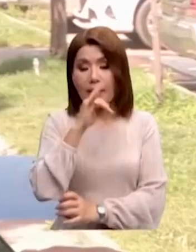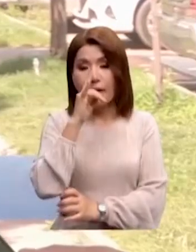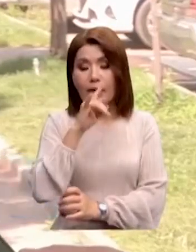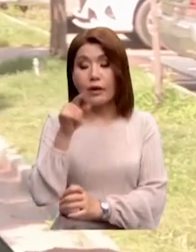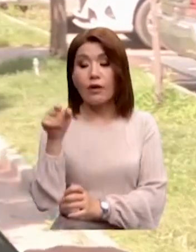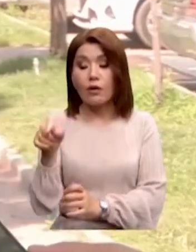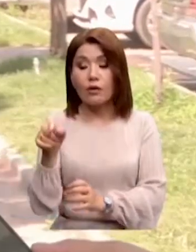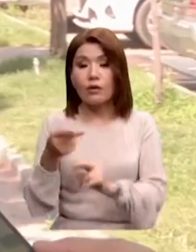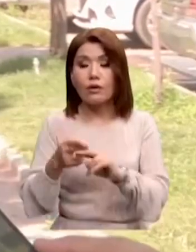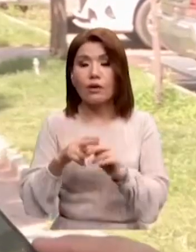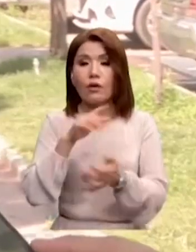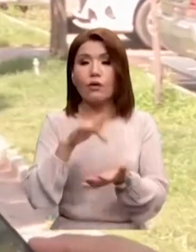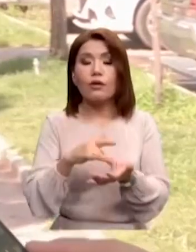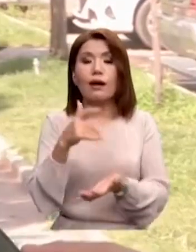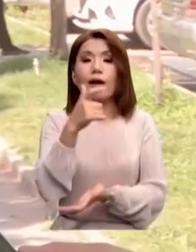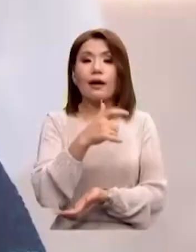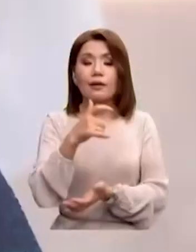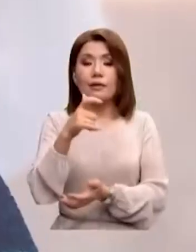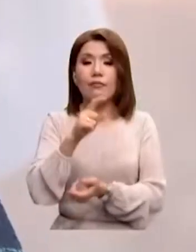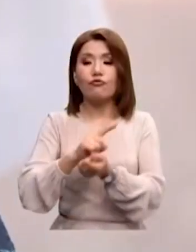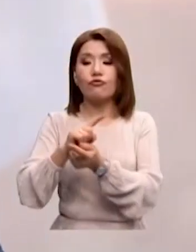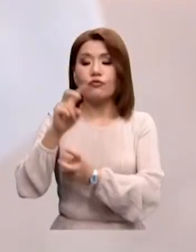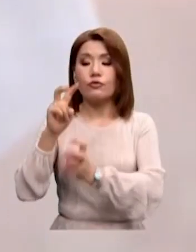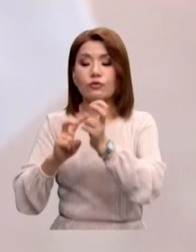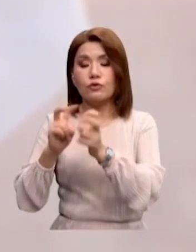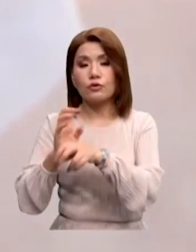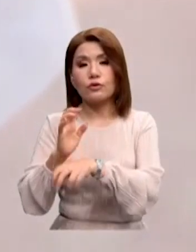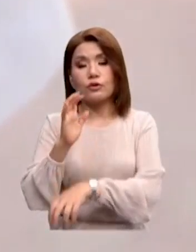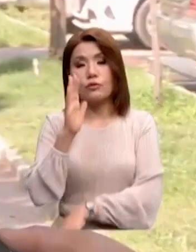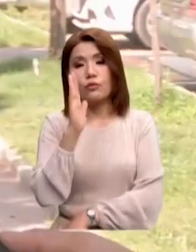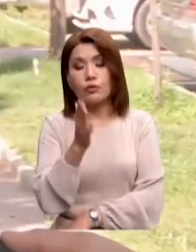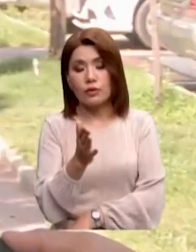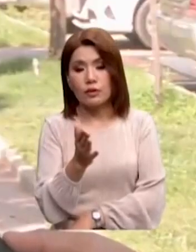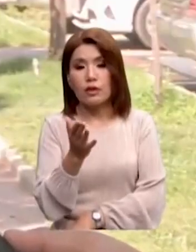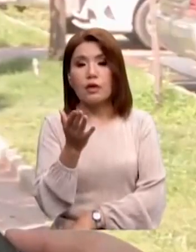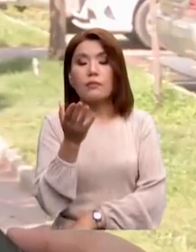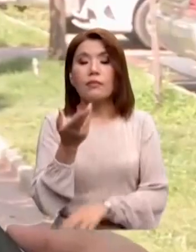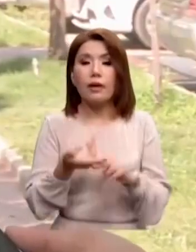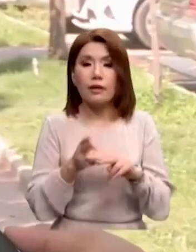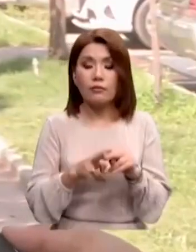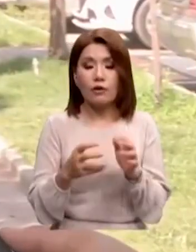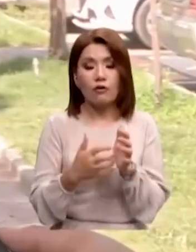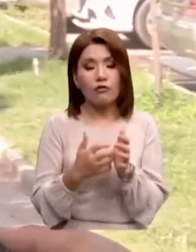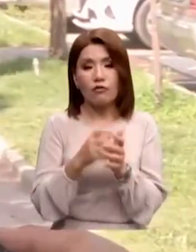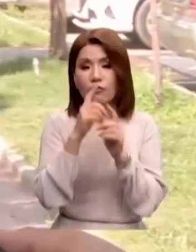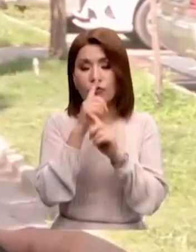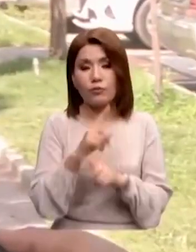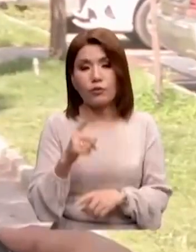Атырау мұнай өңдеу зауытына шығарылатын болады. Сондықтан тапшылық болмайды деп ойлаймын.